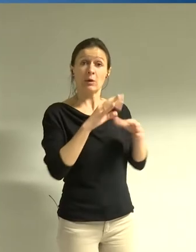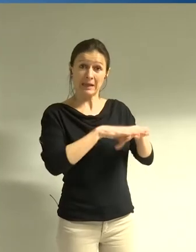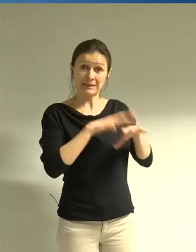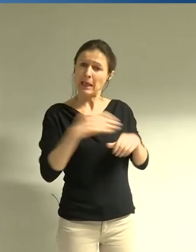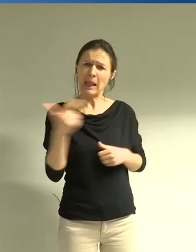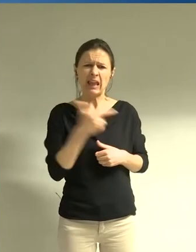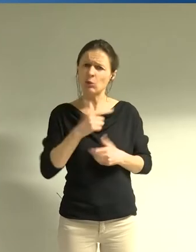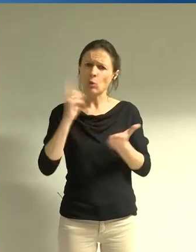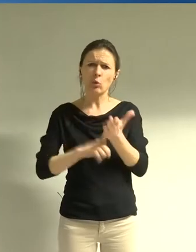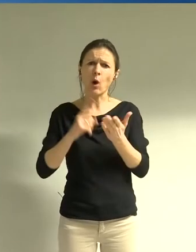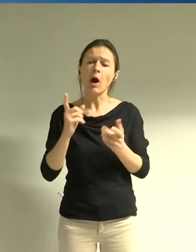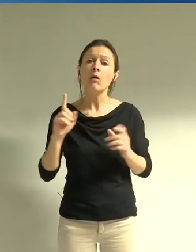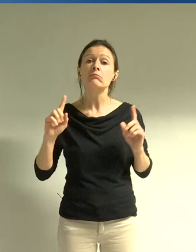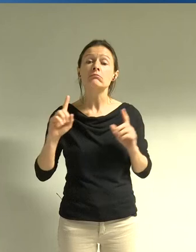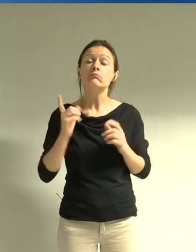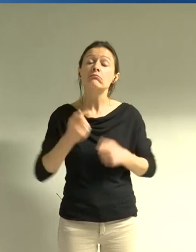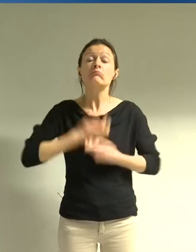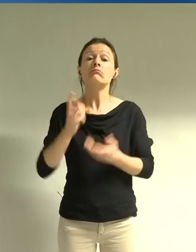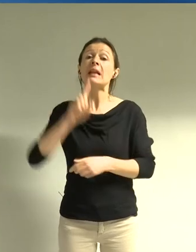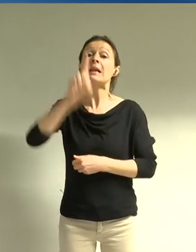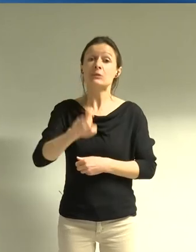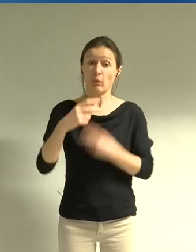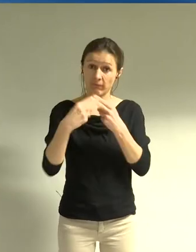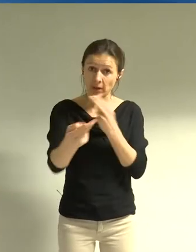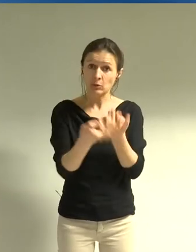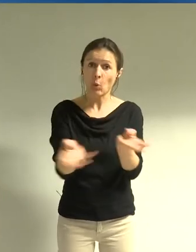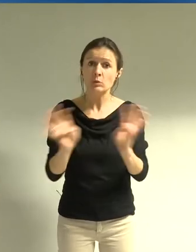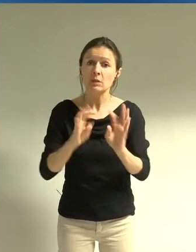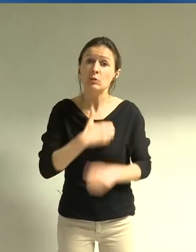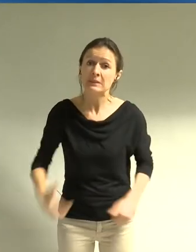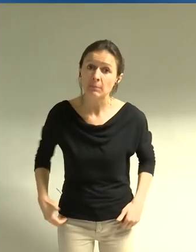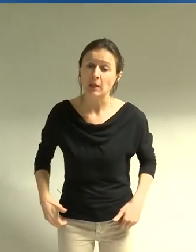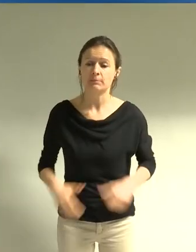merci nous enchaînons avec madame ben un